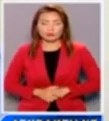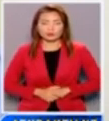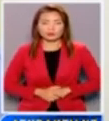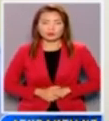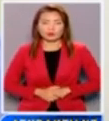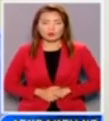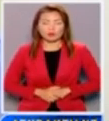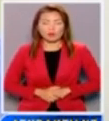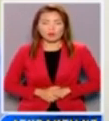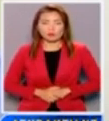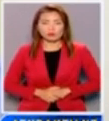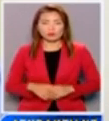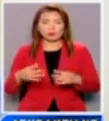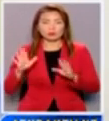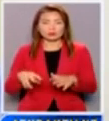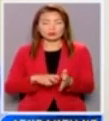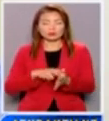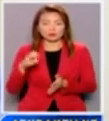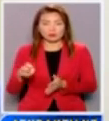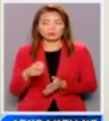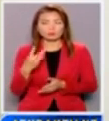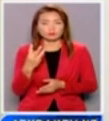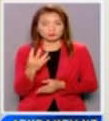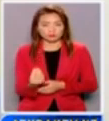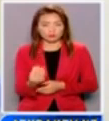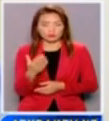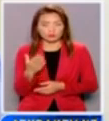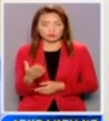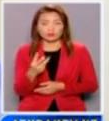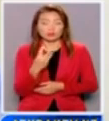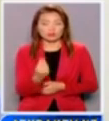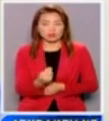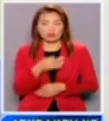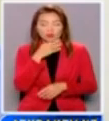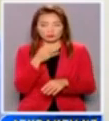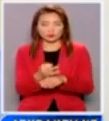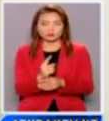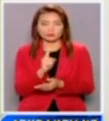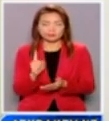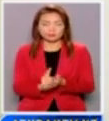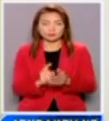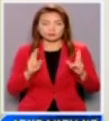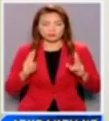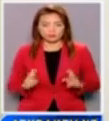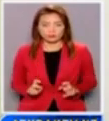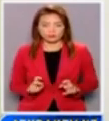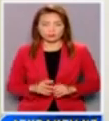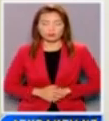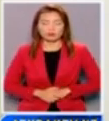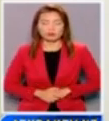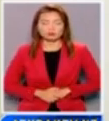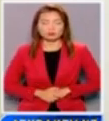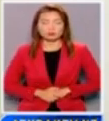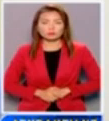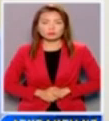басқа мекемеге, басқа жаққа жіберетін болса, онда 3 күн беріледі. 3 күннің ішінде ол арызды сол қарайтын құзырлы мекемеге